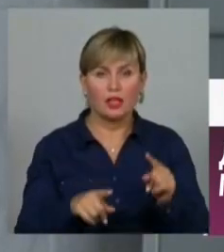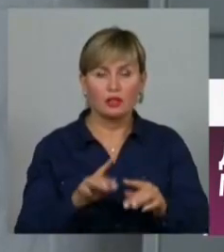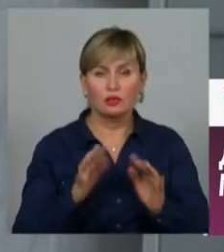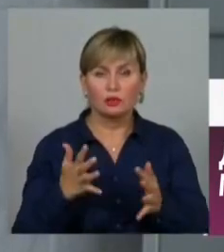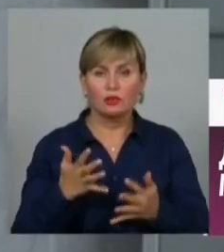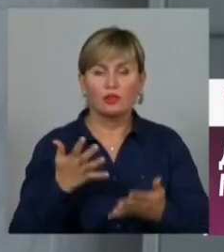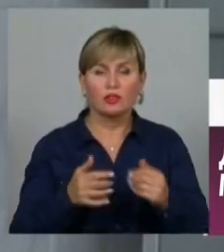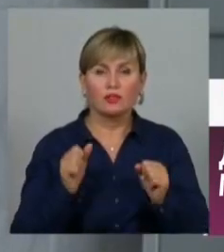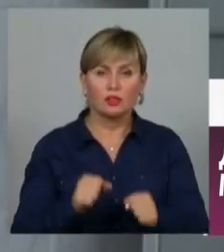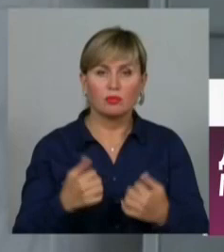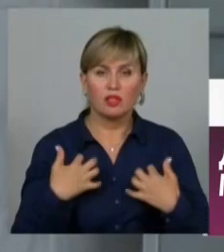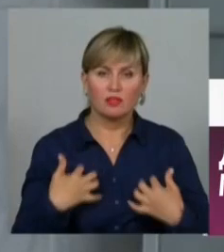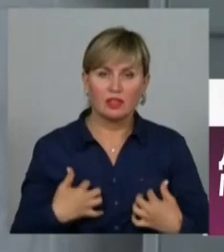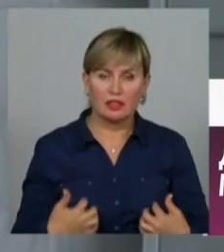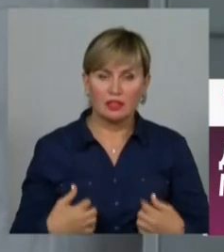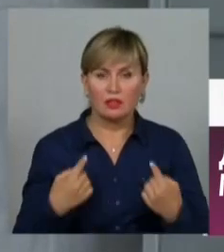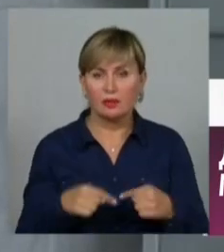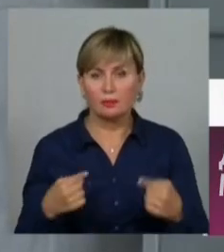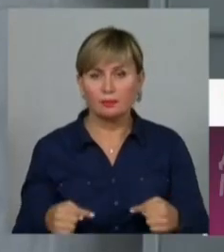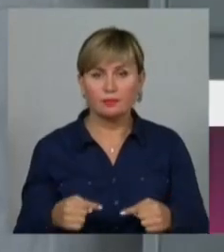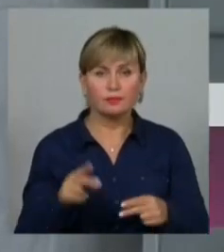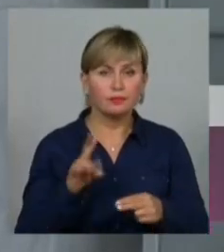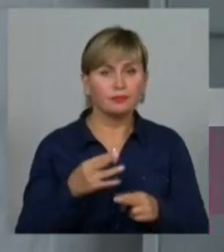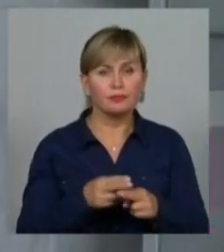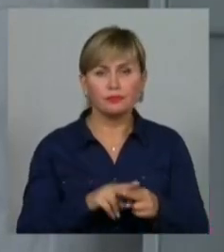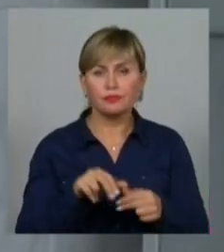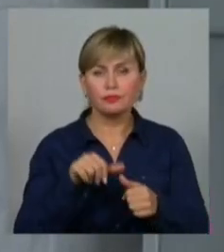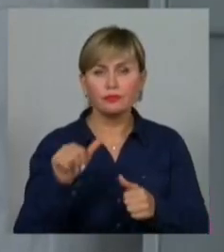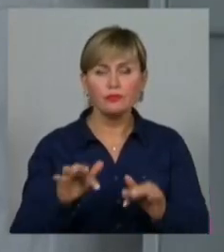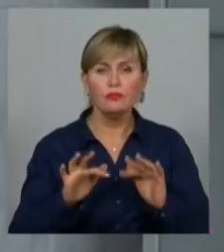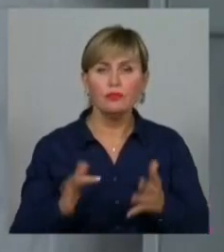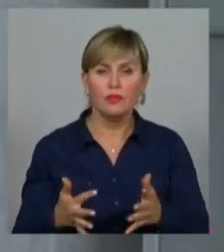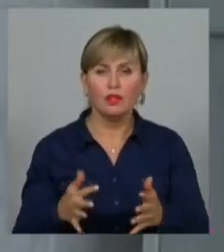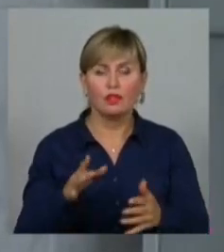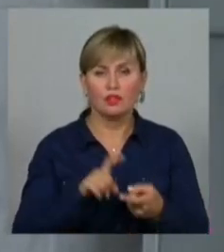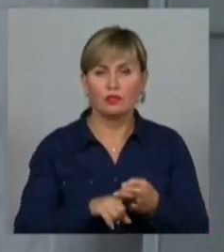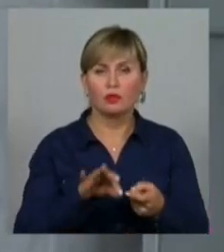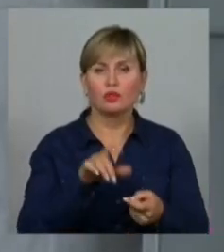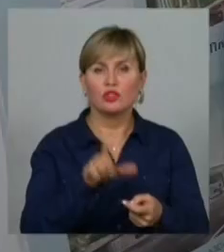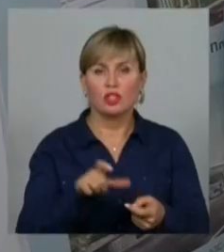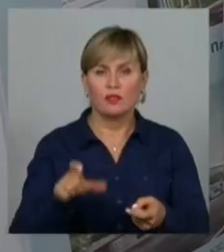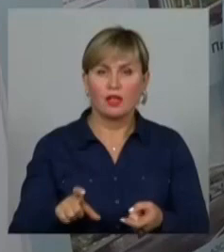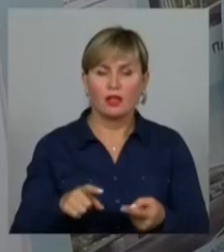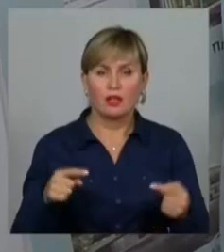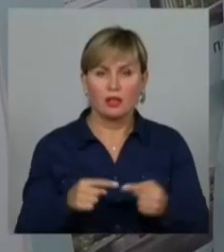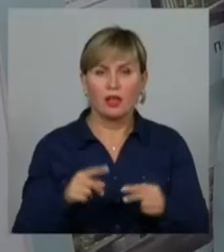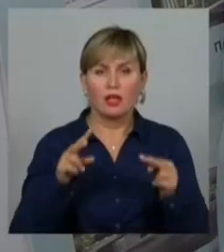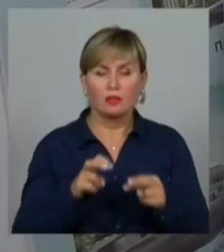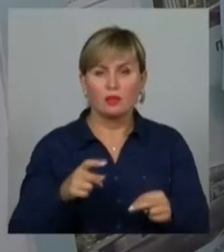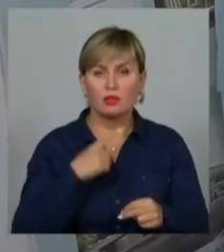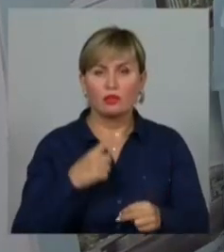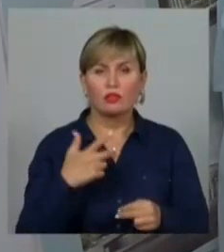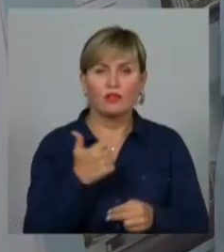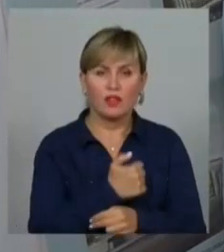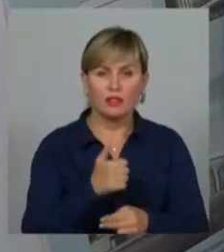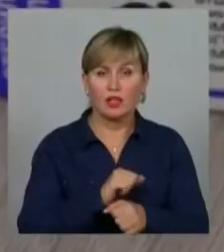если возможно, аллергические реакции. Но это исключительный случай и зависит там от человека конкретно. Эксперты утверждают, что вакцины